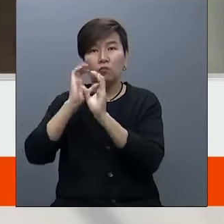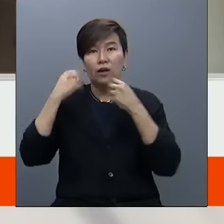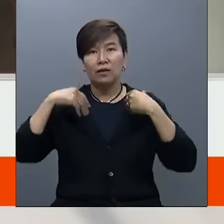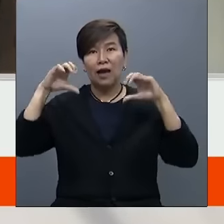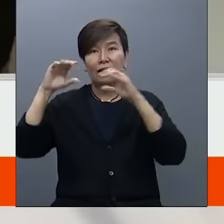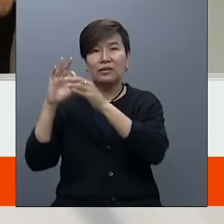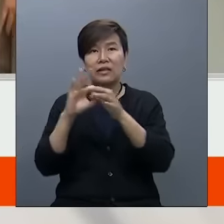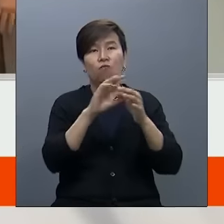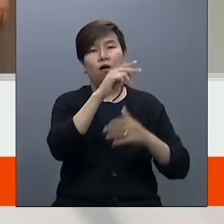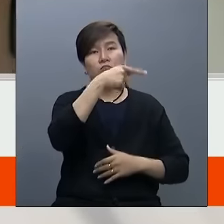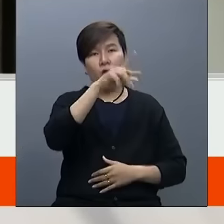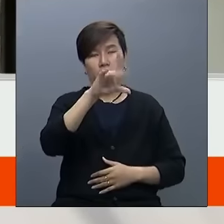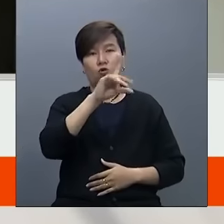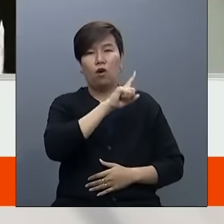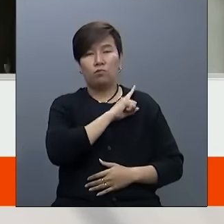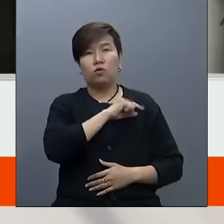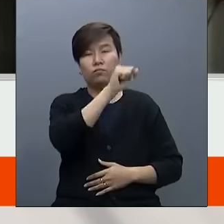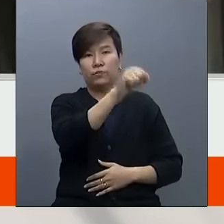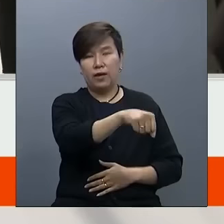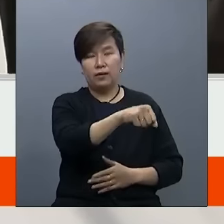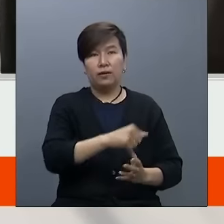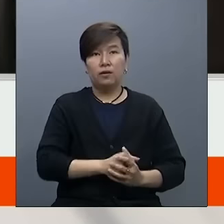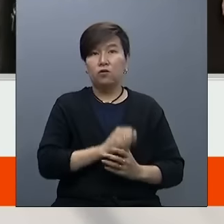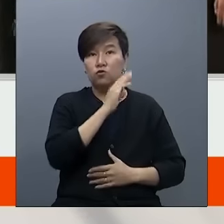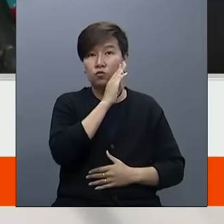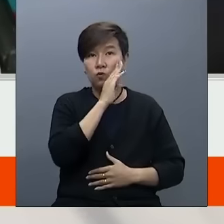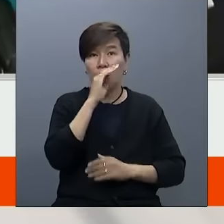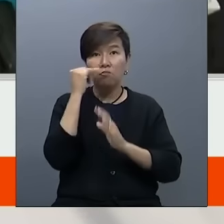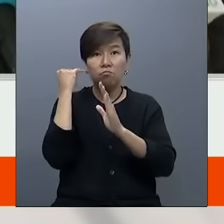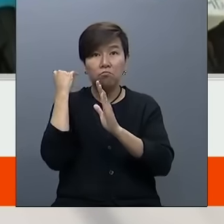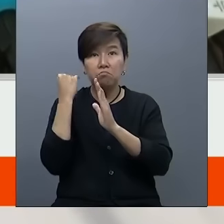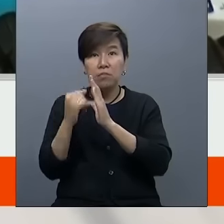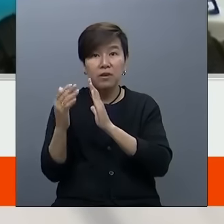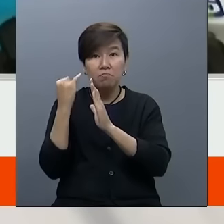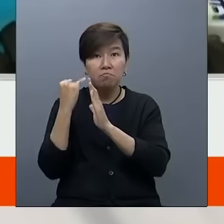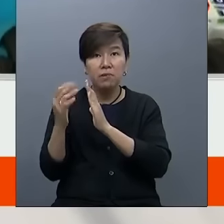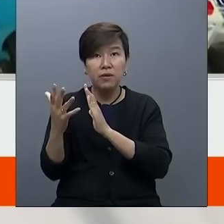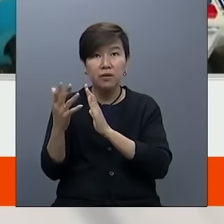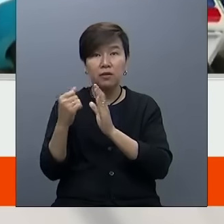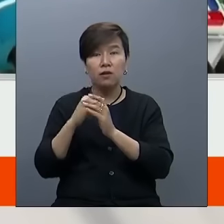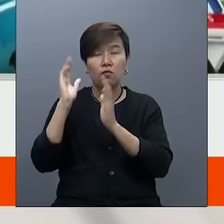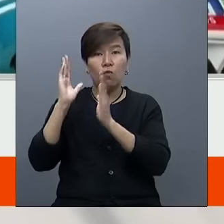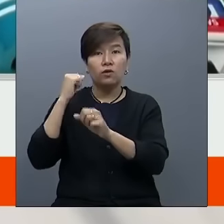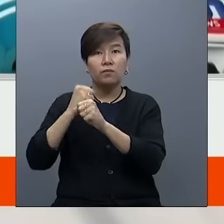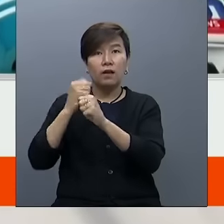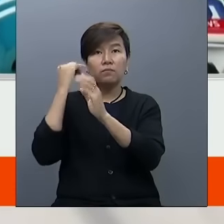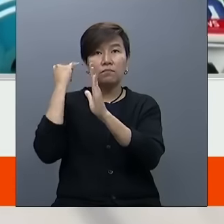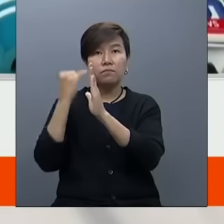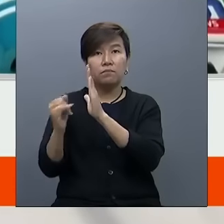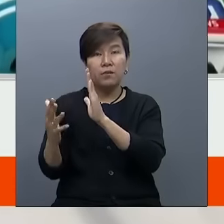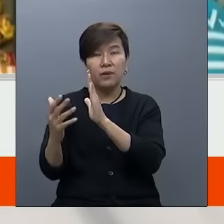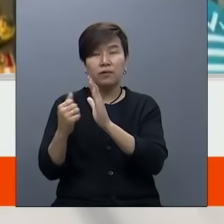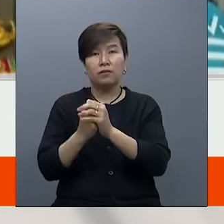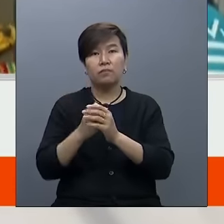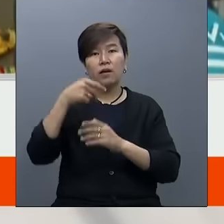แน่นอนถ้ามีความผิดเกี่ยวกับปปช.แต่ถ้าเกิดว่าไม่มีความผิดเกี่ยวกับไม่มีความผิดเกี่ยวกับเจ้าพนักงานนะฮะถ้าเป็นความผิดพระ